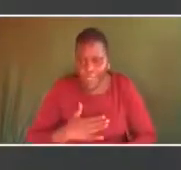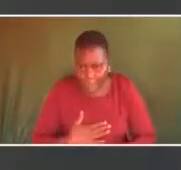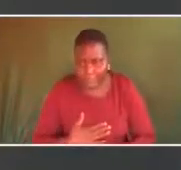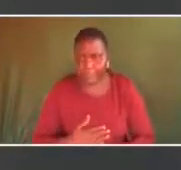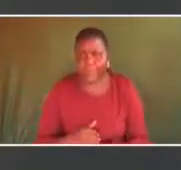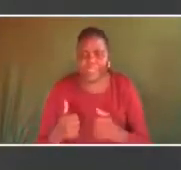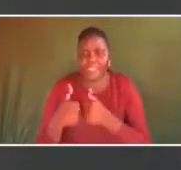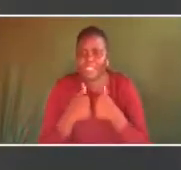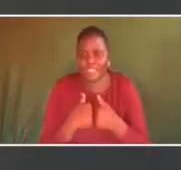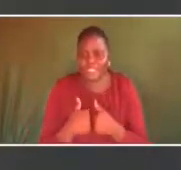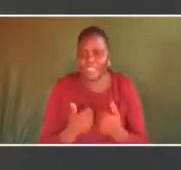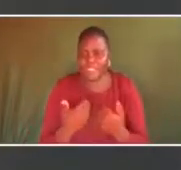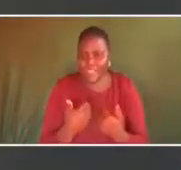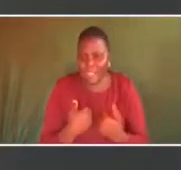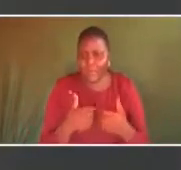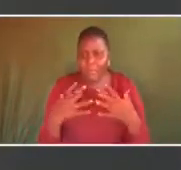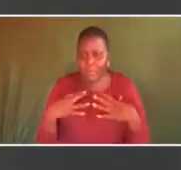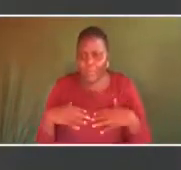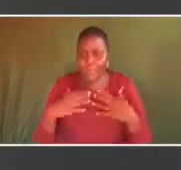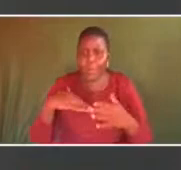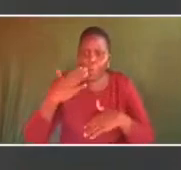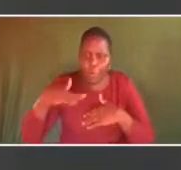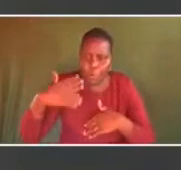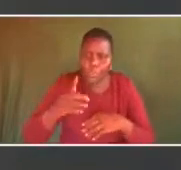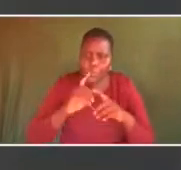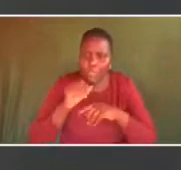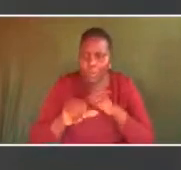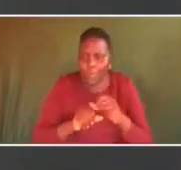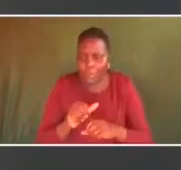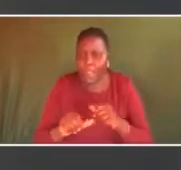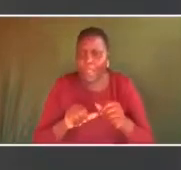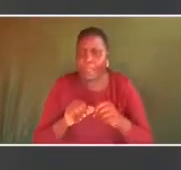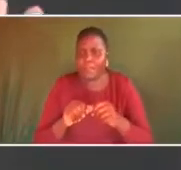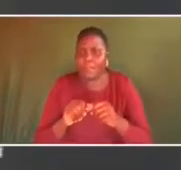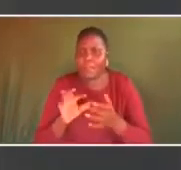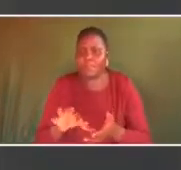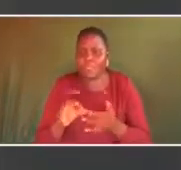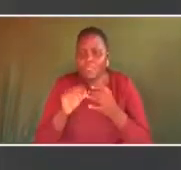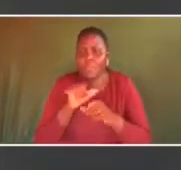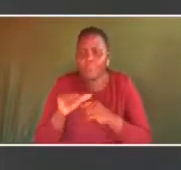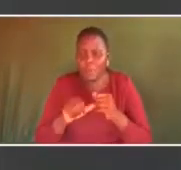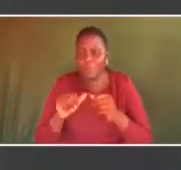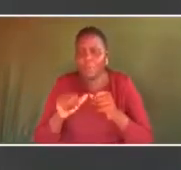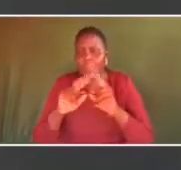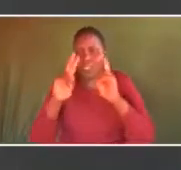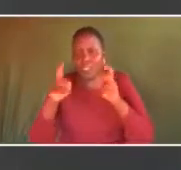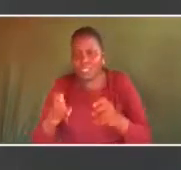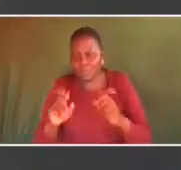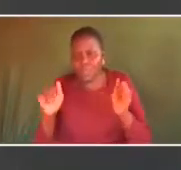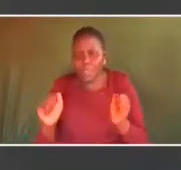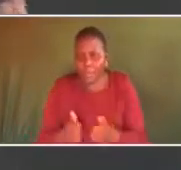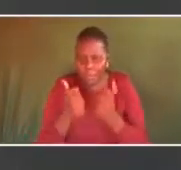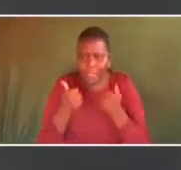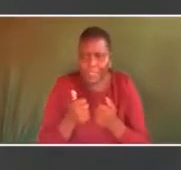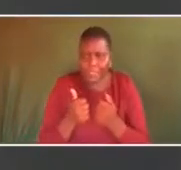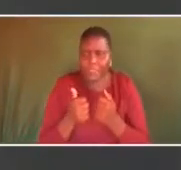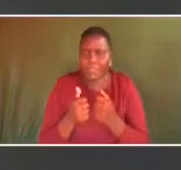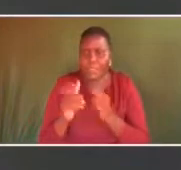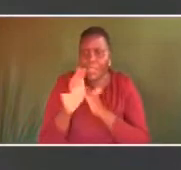kuna challenge watu wanashinda wakizungumza, haswa kwa sababu ya hii maneno ambayo inaendelea katika hii nchi kwa sababu ya kupoteza